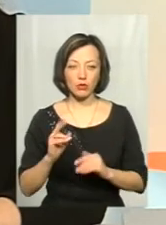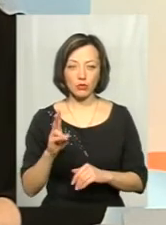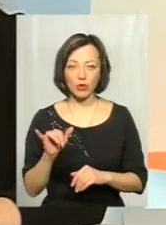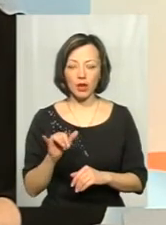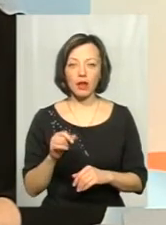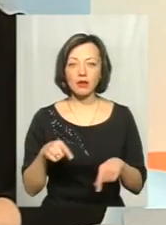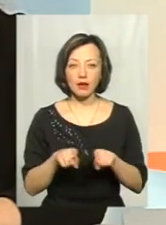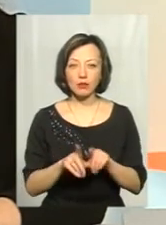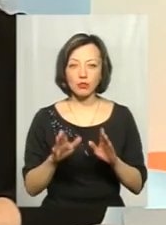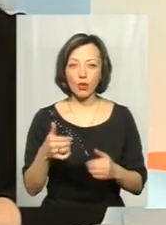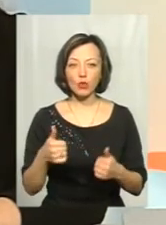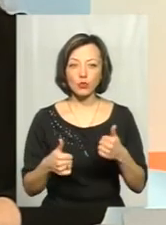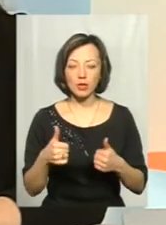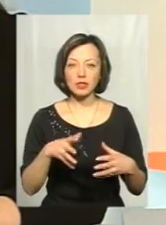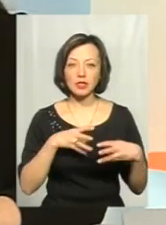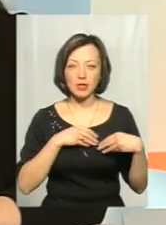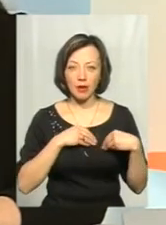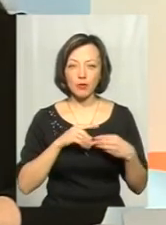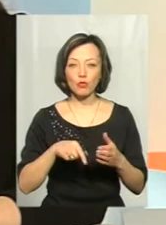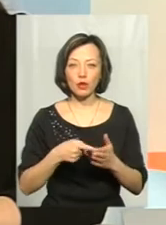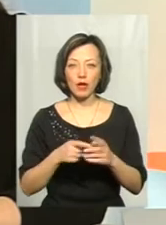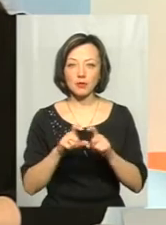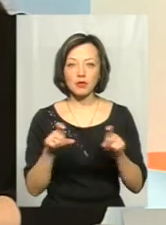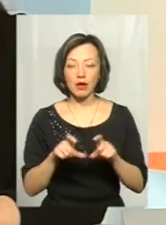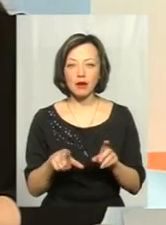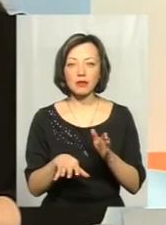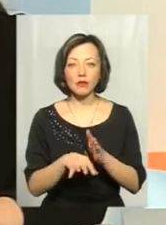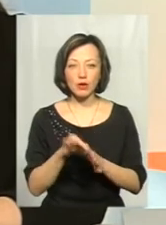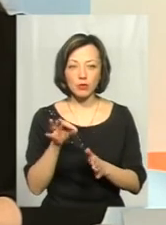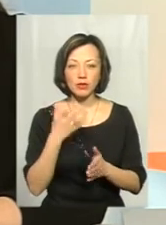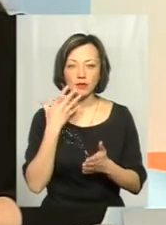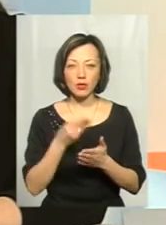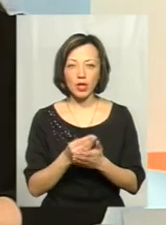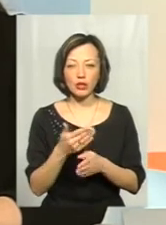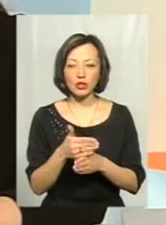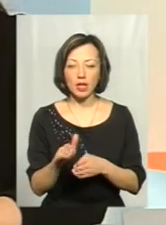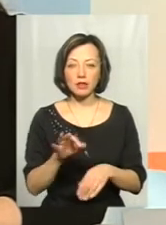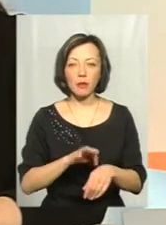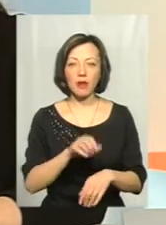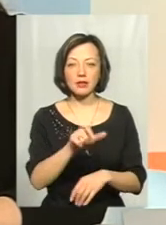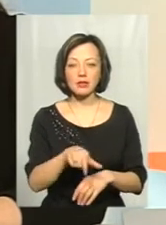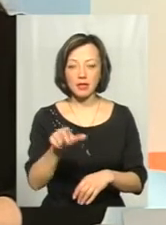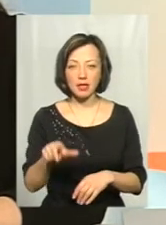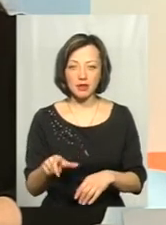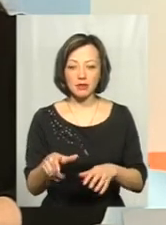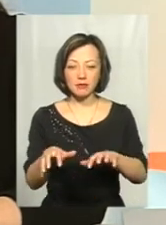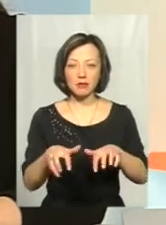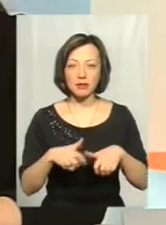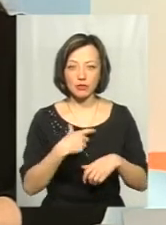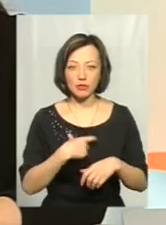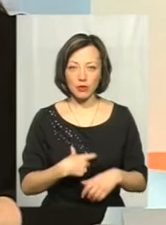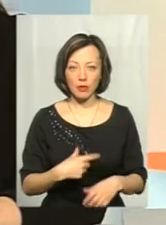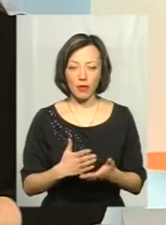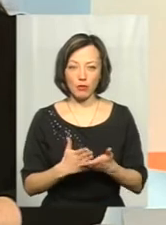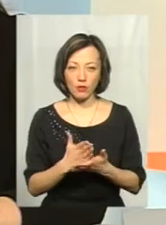напевно, вони теж будуть конкурувати з нами, з комунальними закладами у виборі своєї частки пацієнтів, перетягування їх до себе